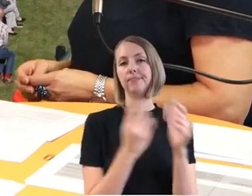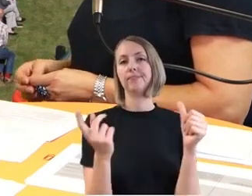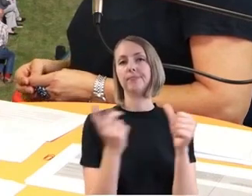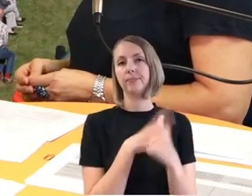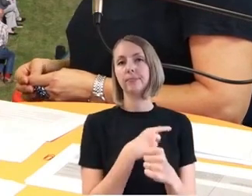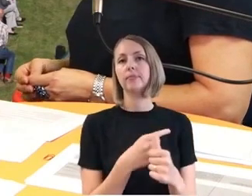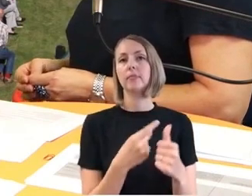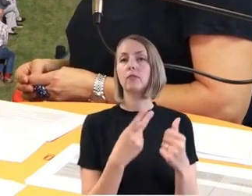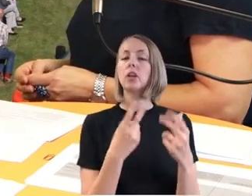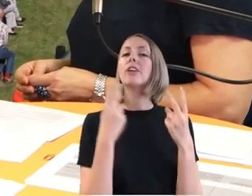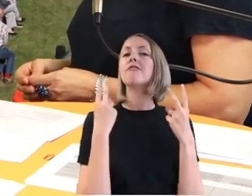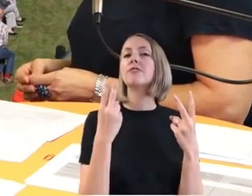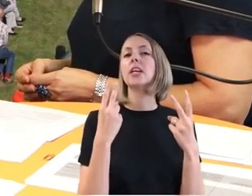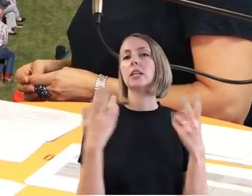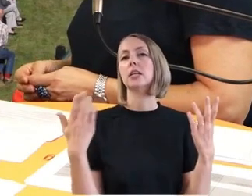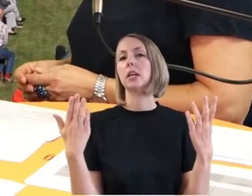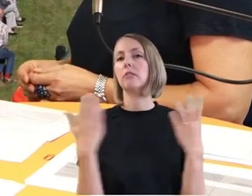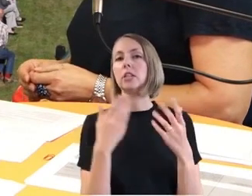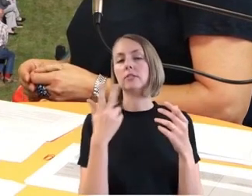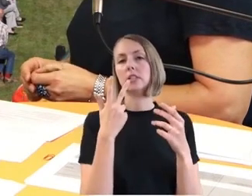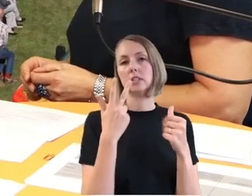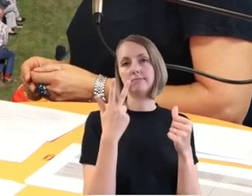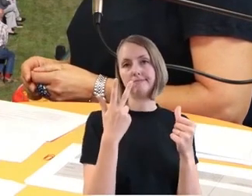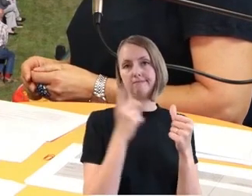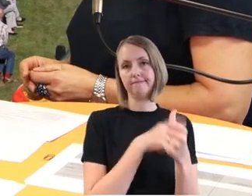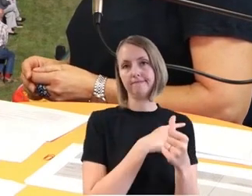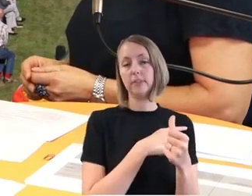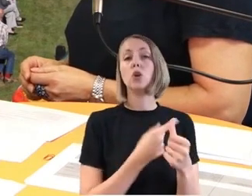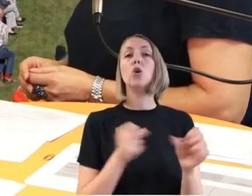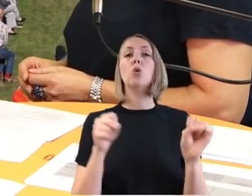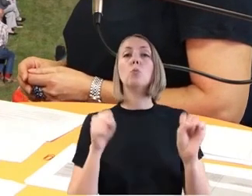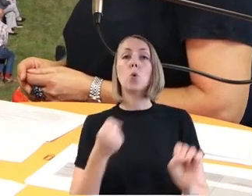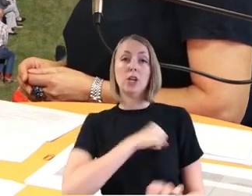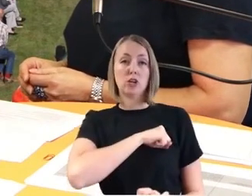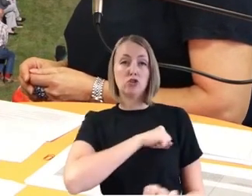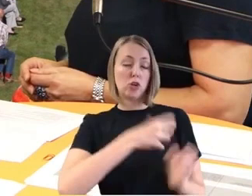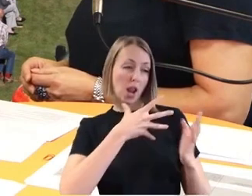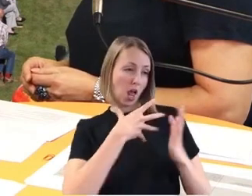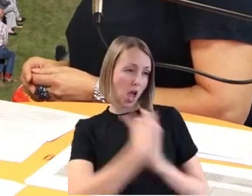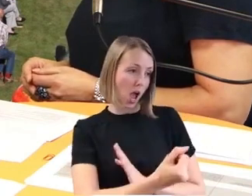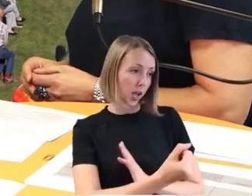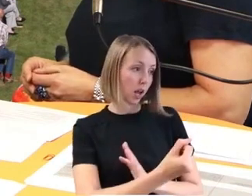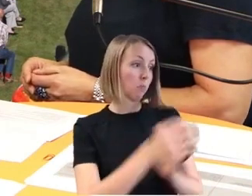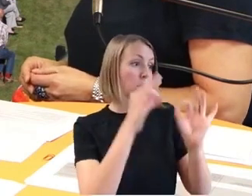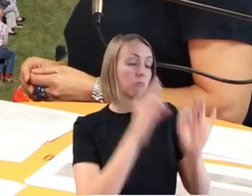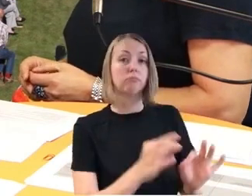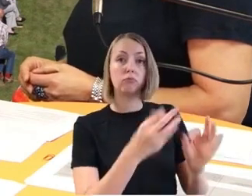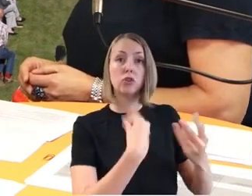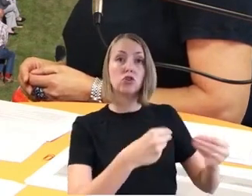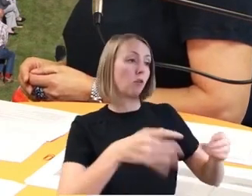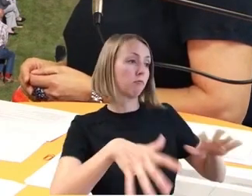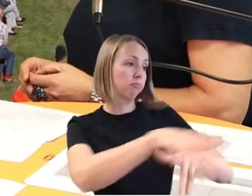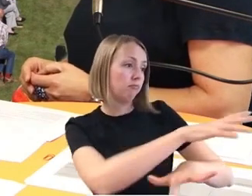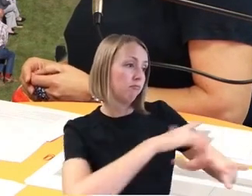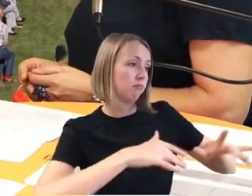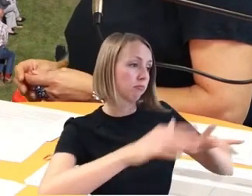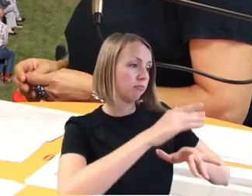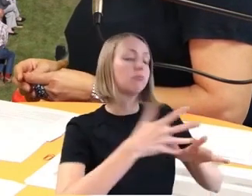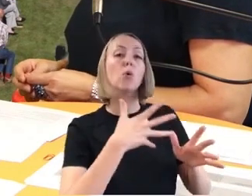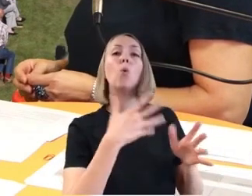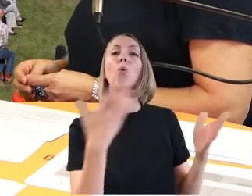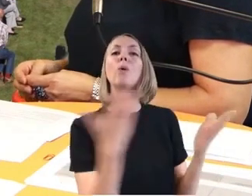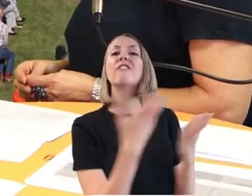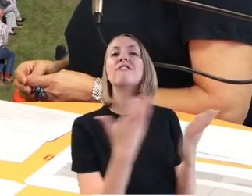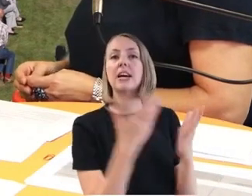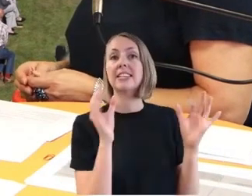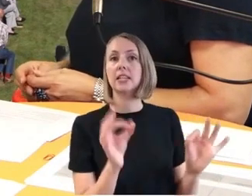als wichtig herauskristallisiert wir müssen möglichst schnell erkennen dass überhaupt was frei gesetzt ist und um was es sich handelt das